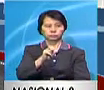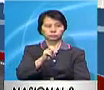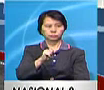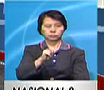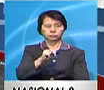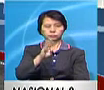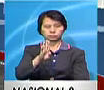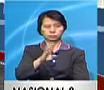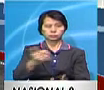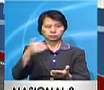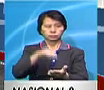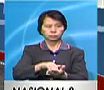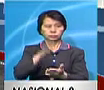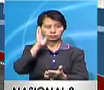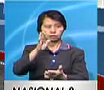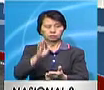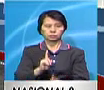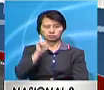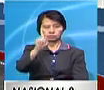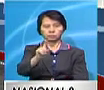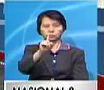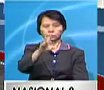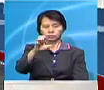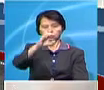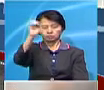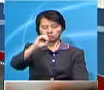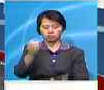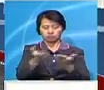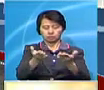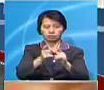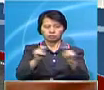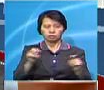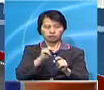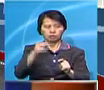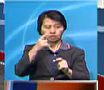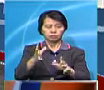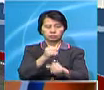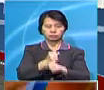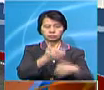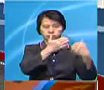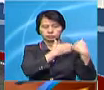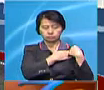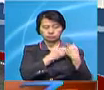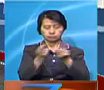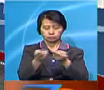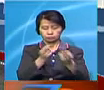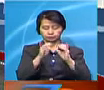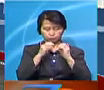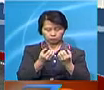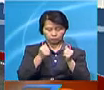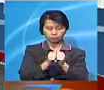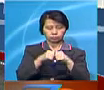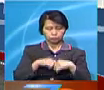TNB sekali lagi bakal menampilkan 100% khidmat pemain tempatan bagi menggalas cabaran dalam usaha kelab